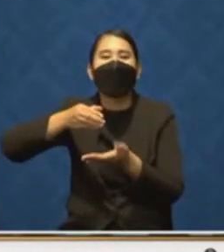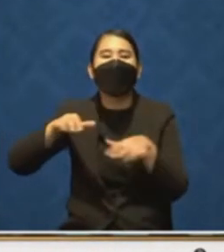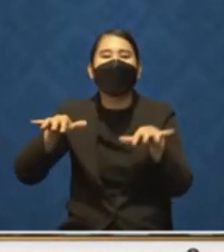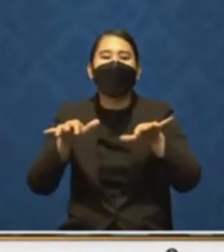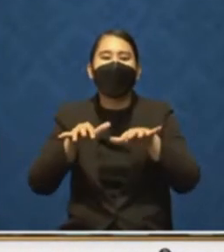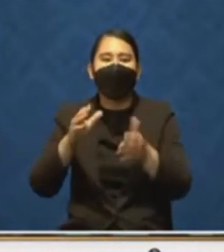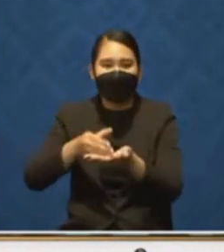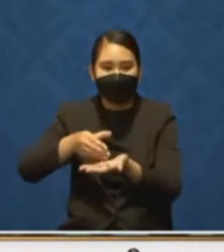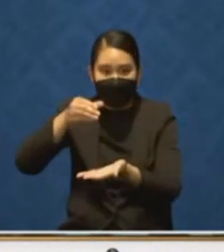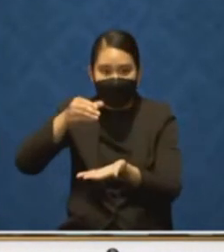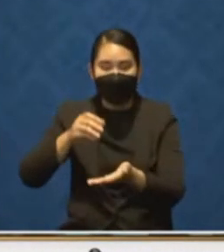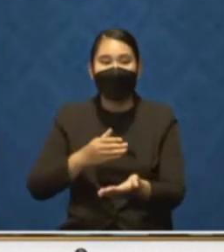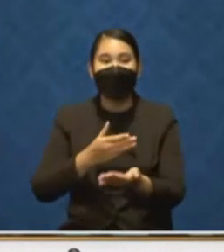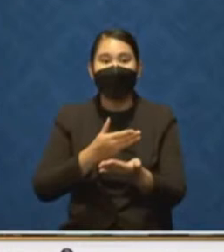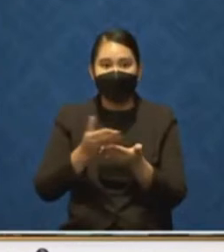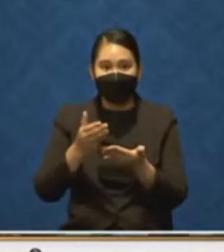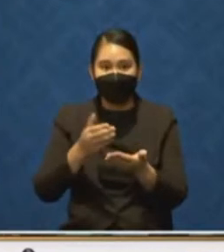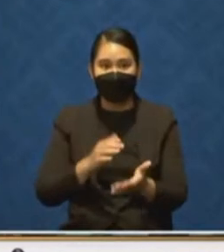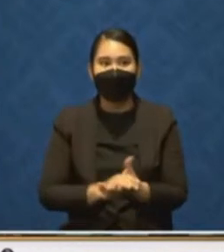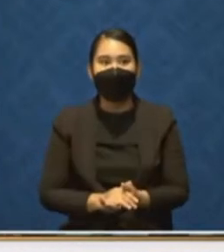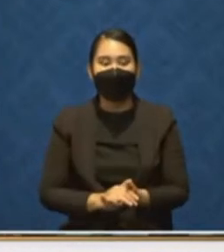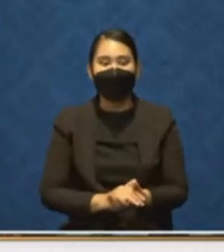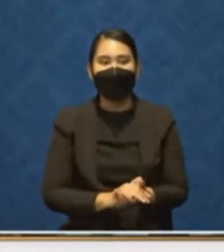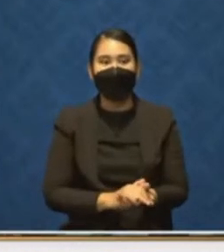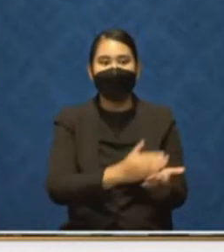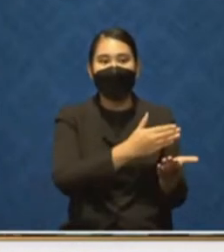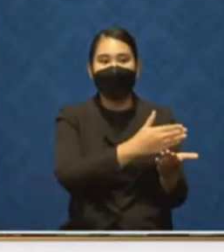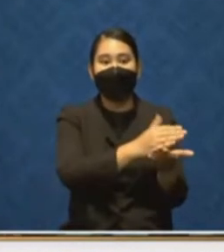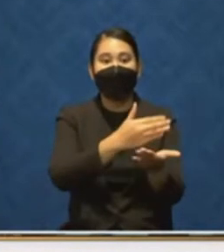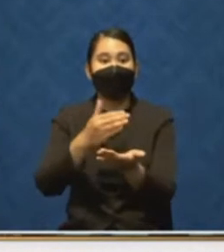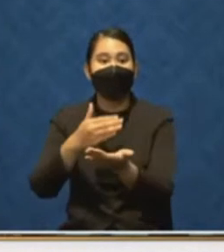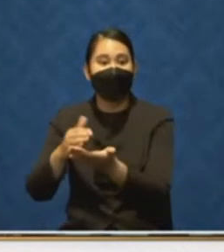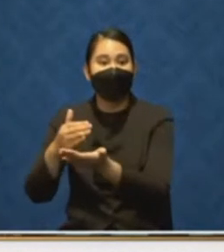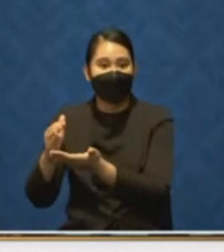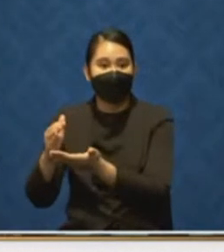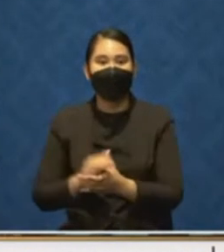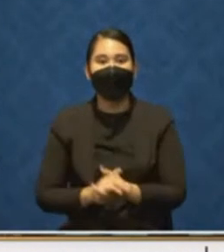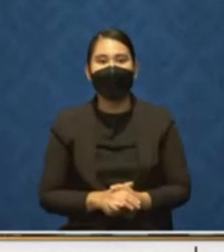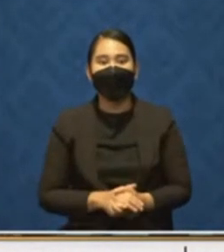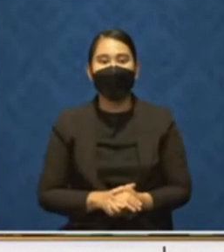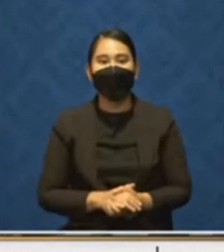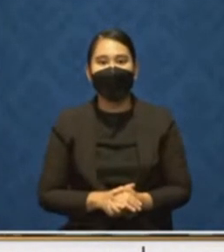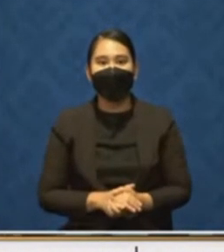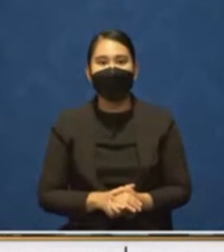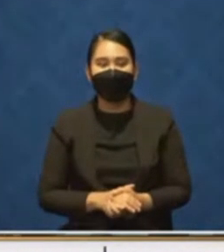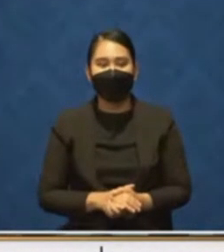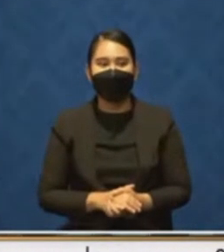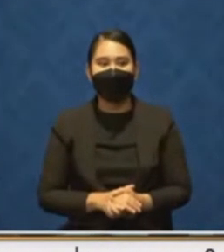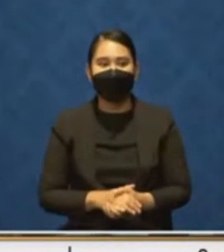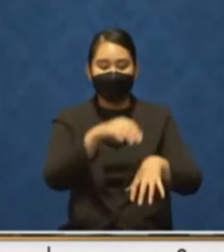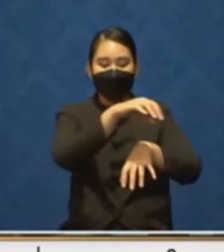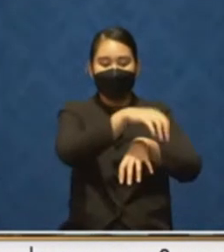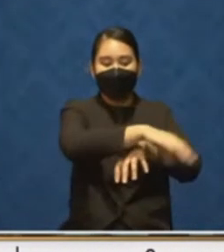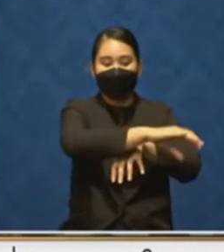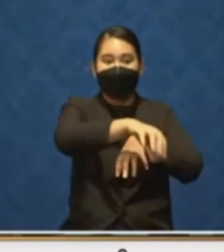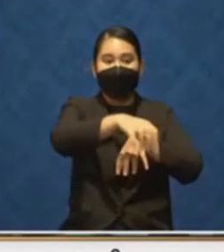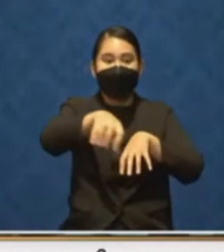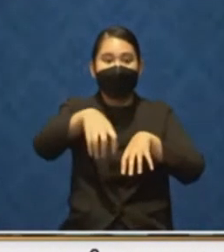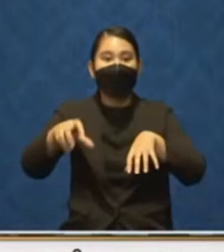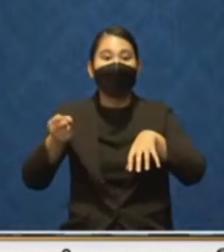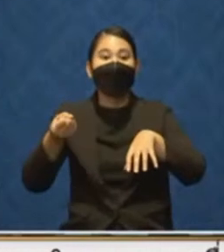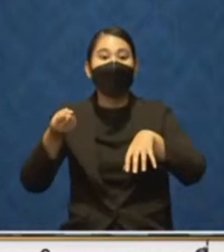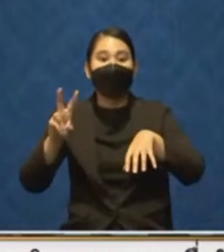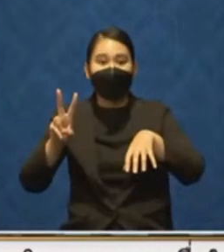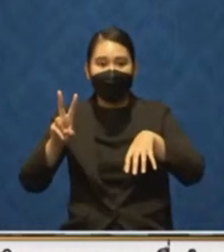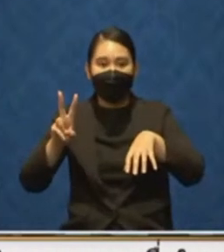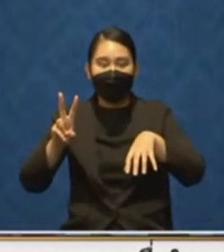ไปแบ่งให้ 12เขตกรมทรัพยากรน้ำบาดาลมีทั้งหมด 12เขตจะให้ไปจัด